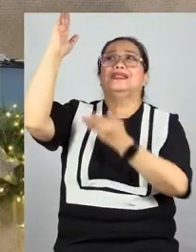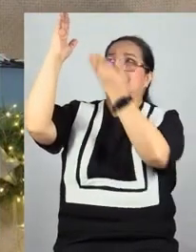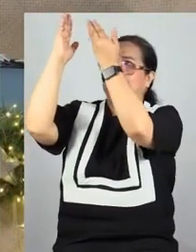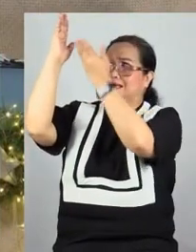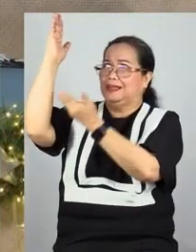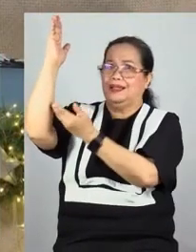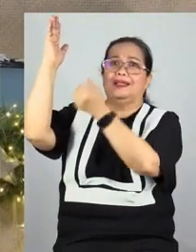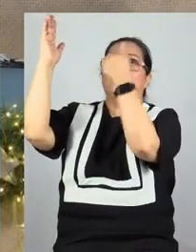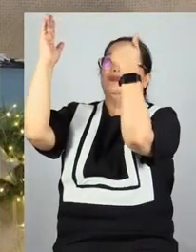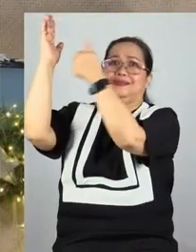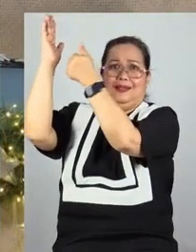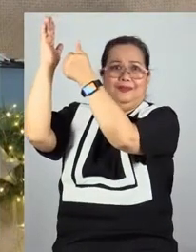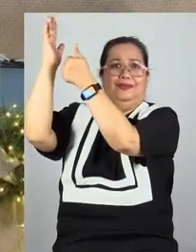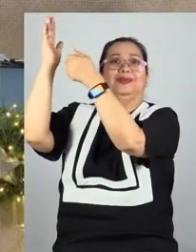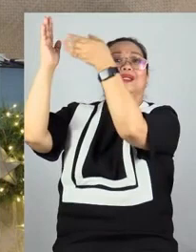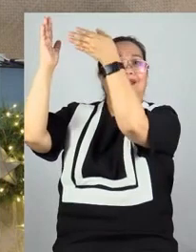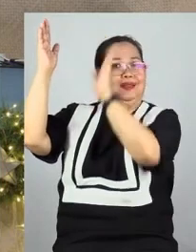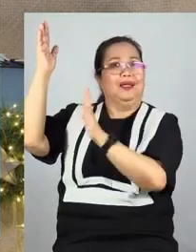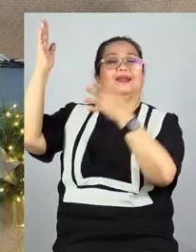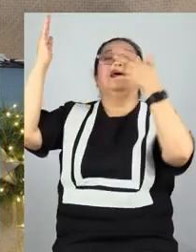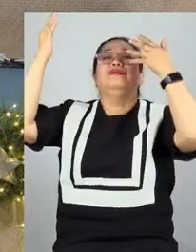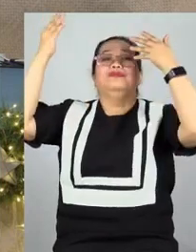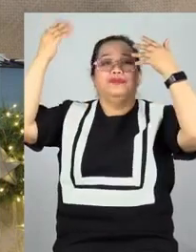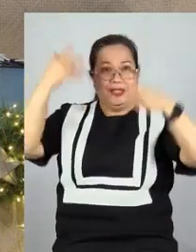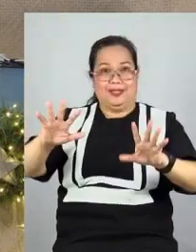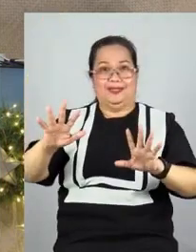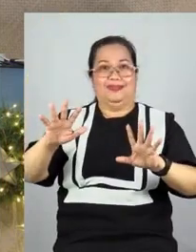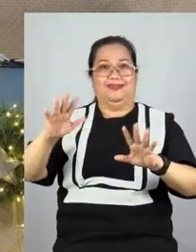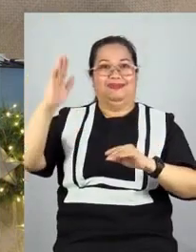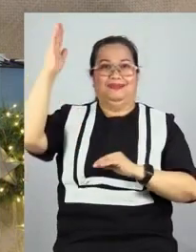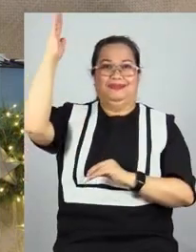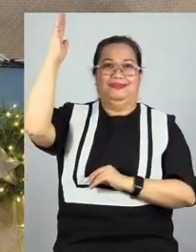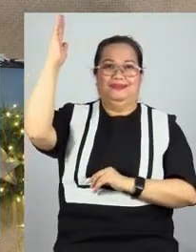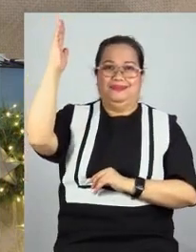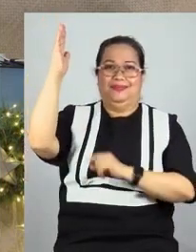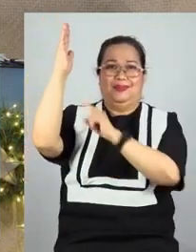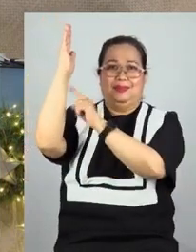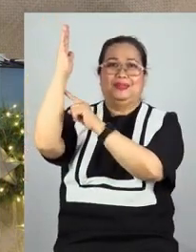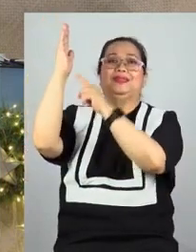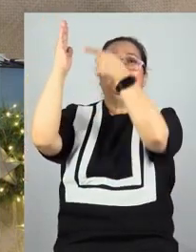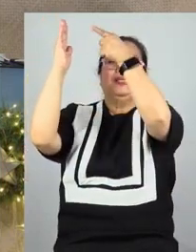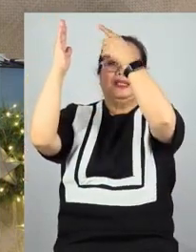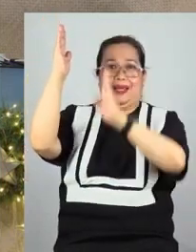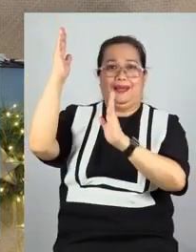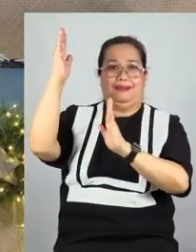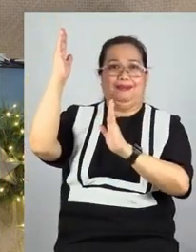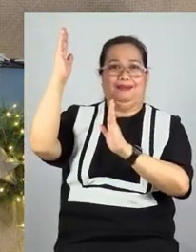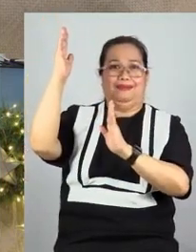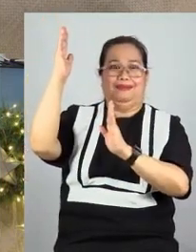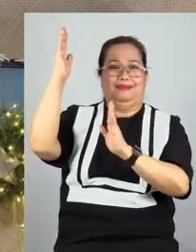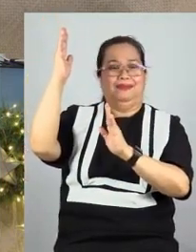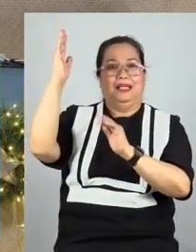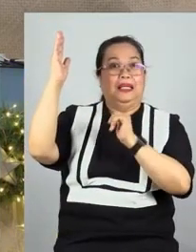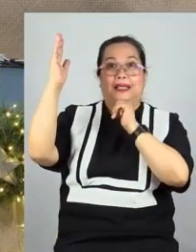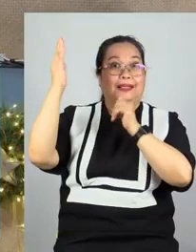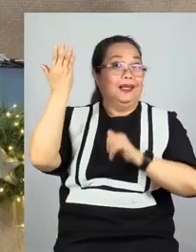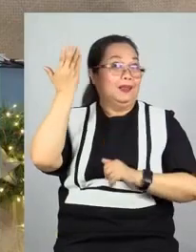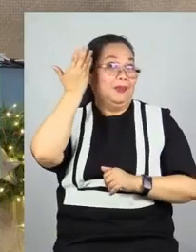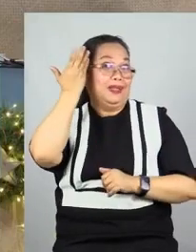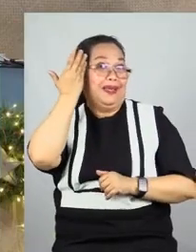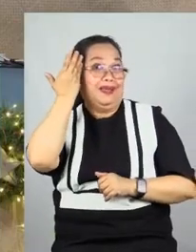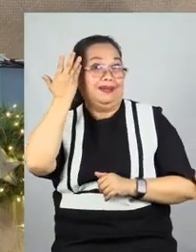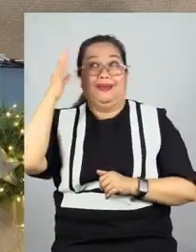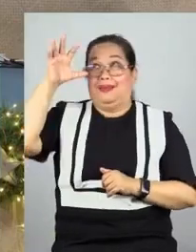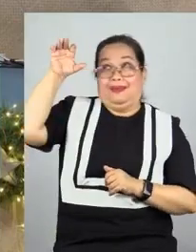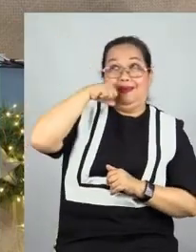Hindi niya po kailangan gawin yon sapagkat siya po ay Diyos. Hindi niya kailangan magpanggap na siya ay